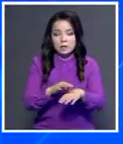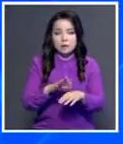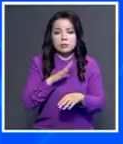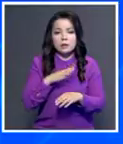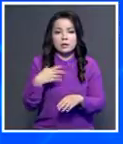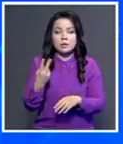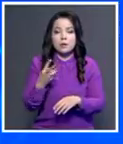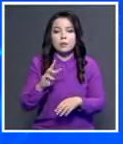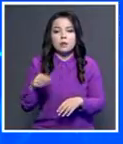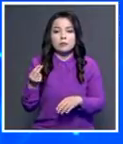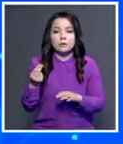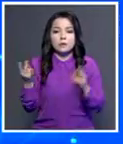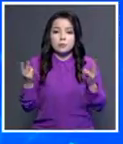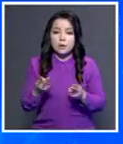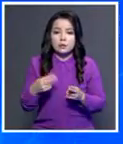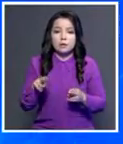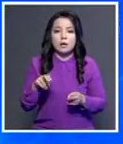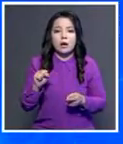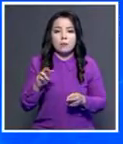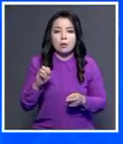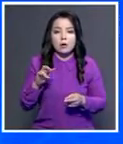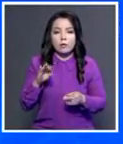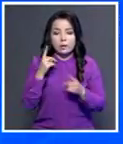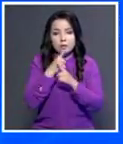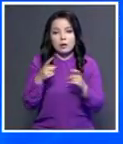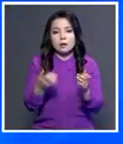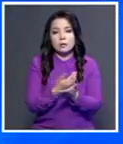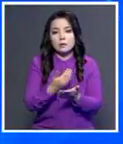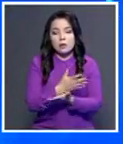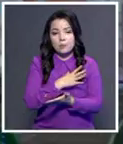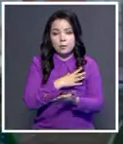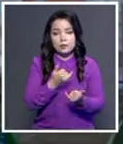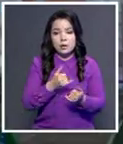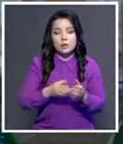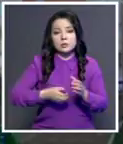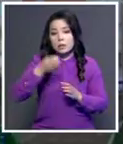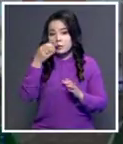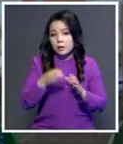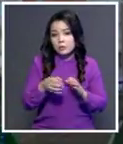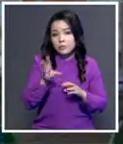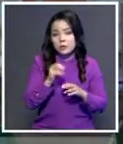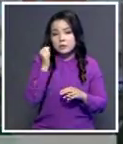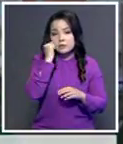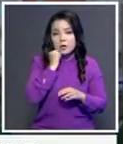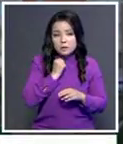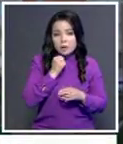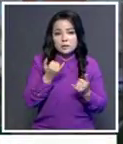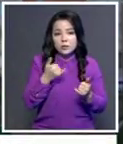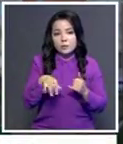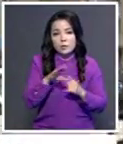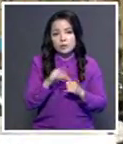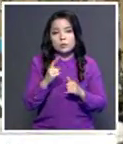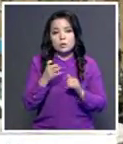коммуналдық шаруашылық басқармасының басшысы Дастан Аманов айтты. Жалпы шаһардағы жедел сатылардың жартысынан көбі жарамсыз. Нақтырақ